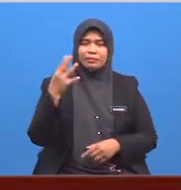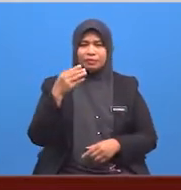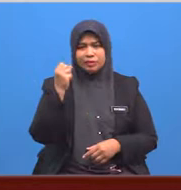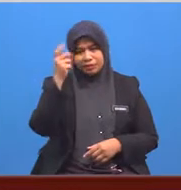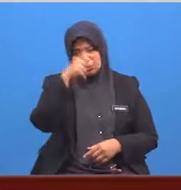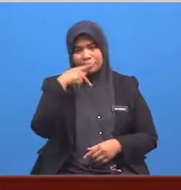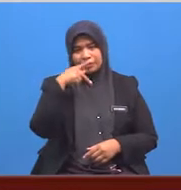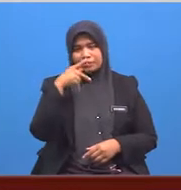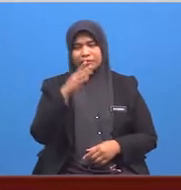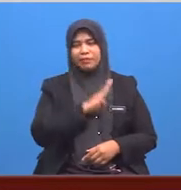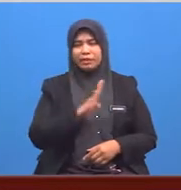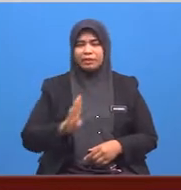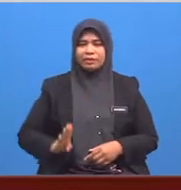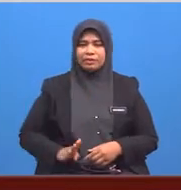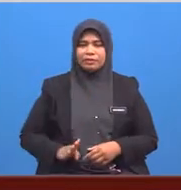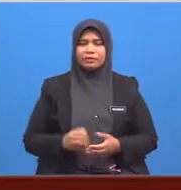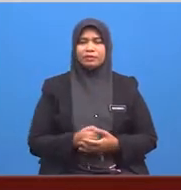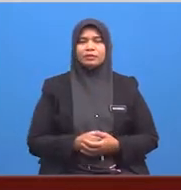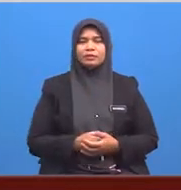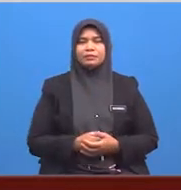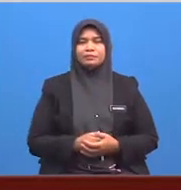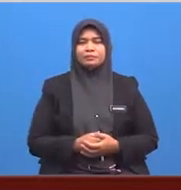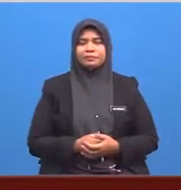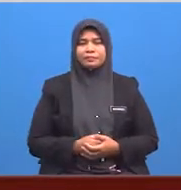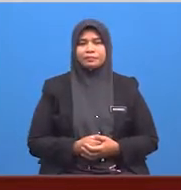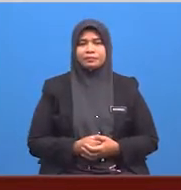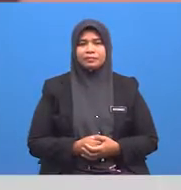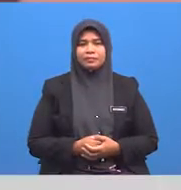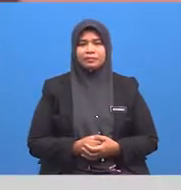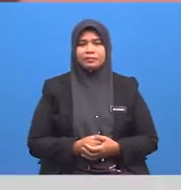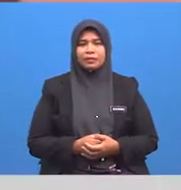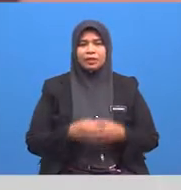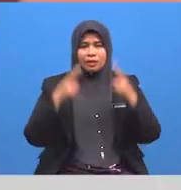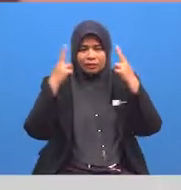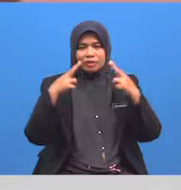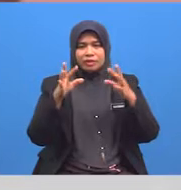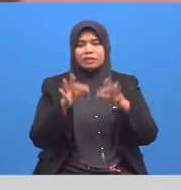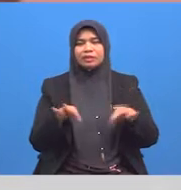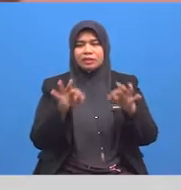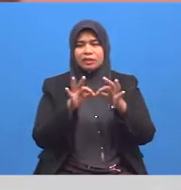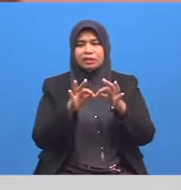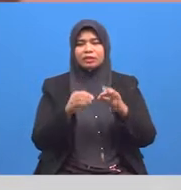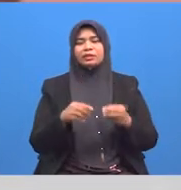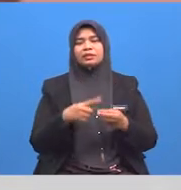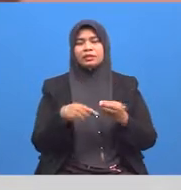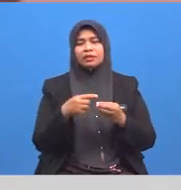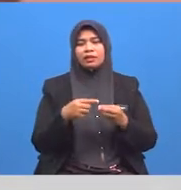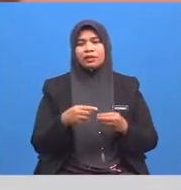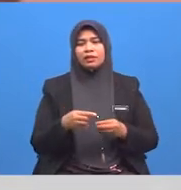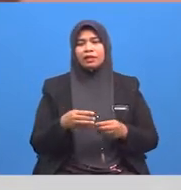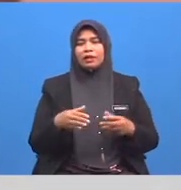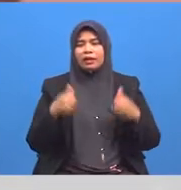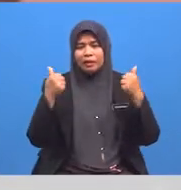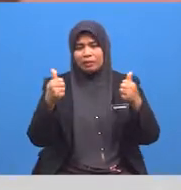kayaknya Ustadzah cite tentang Nabi Muhammad Shalallahu Alaihisalam Ustadzah cite tentang betapa hebatnya